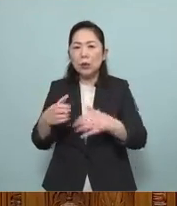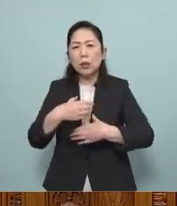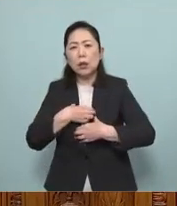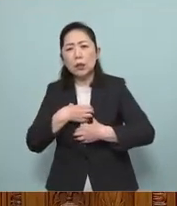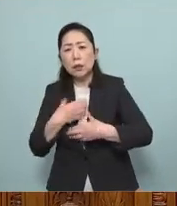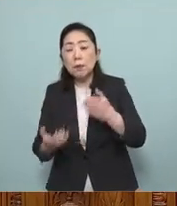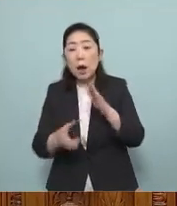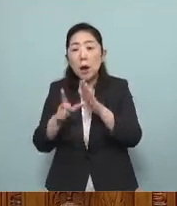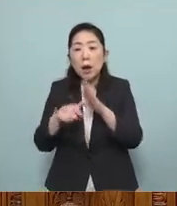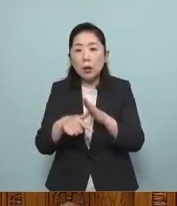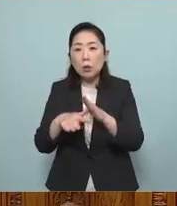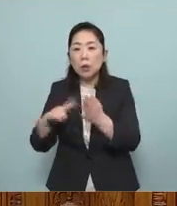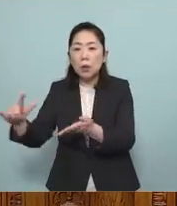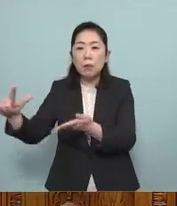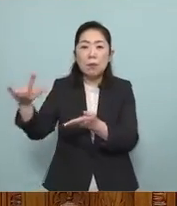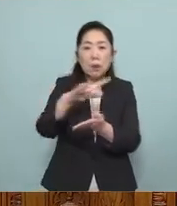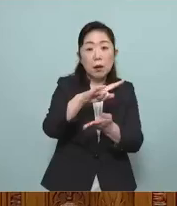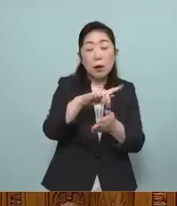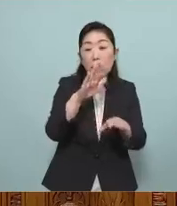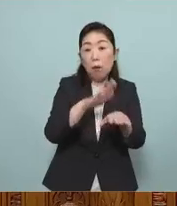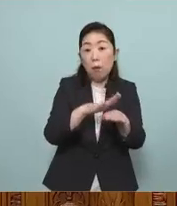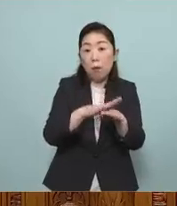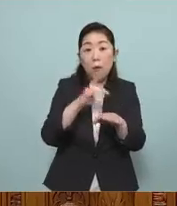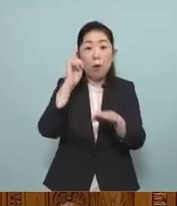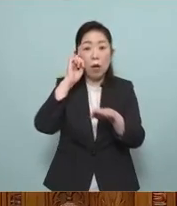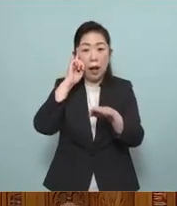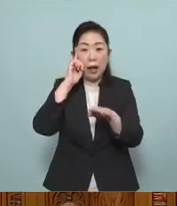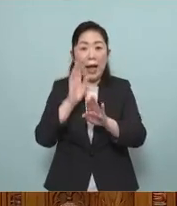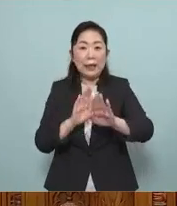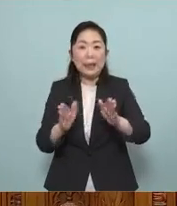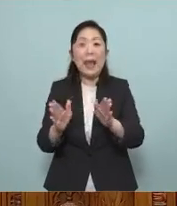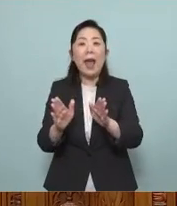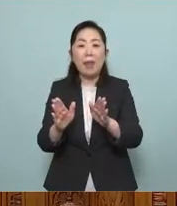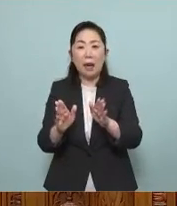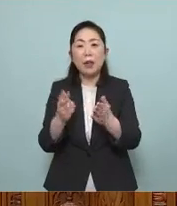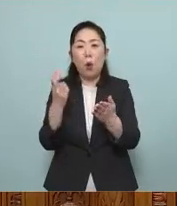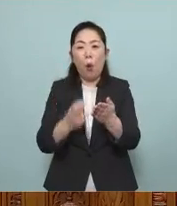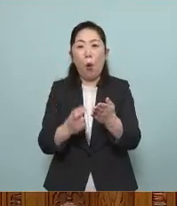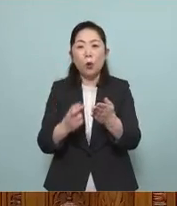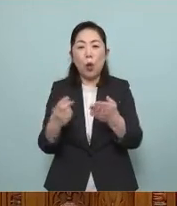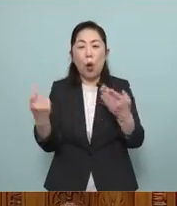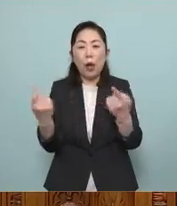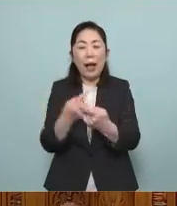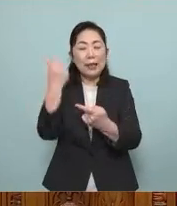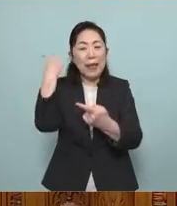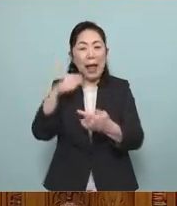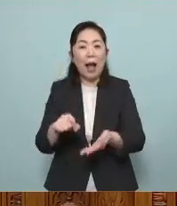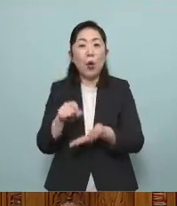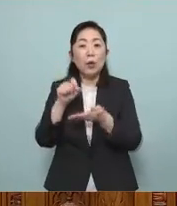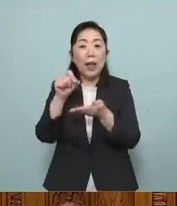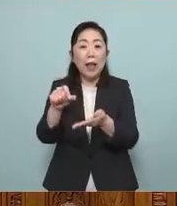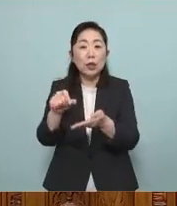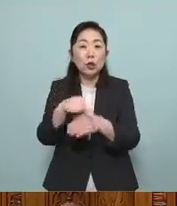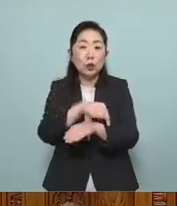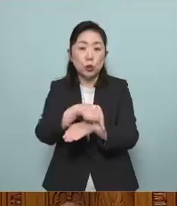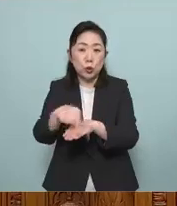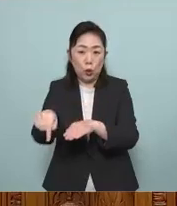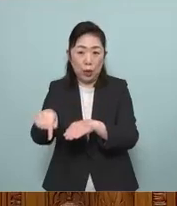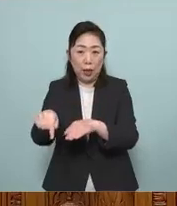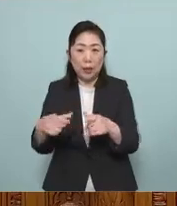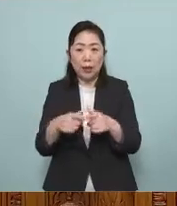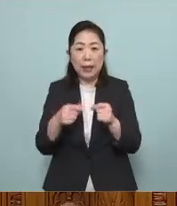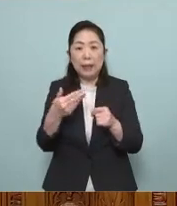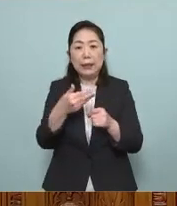輸送に万全を期すため、自衛隊法の改正案を今国会に提出します。日米同